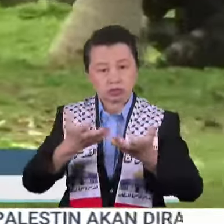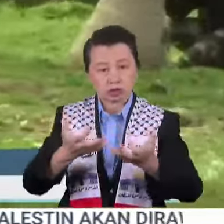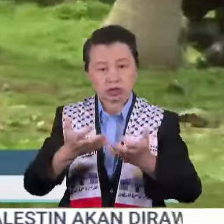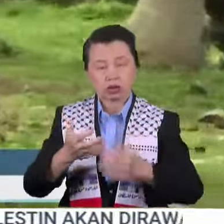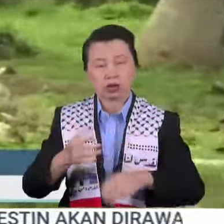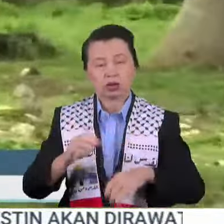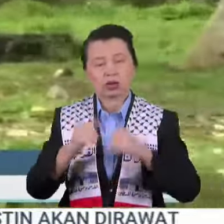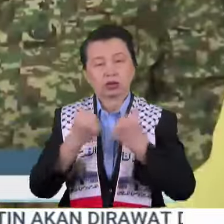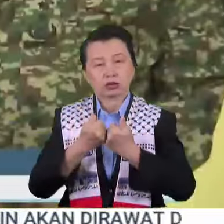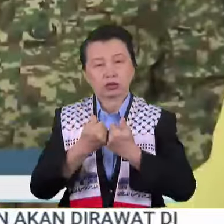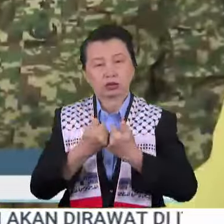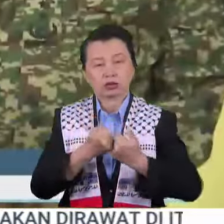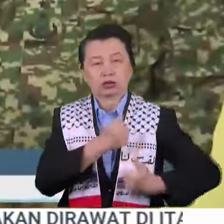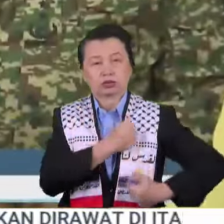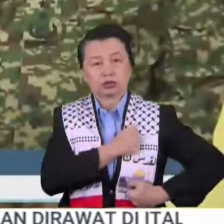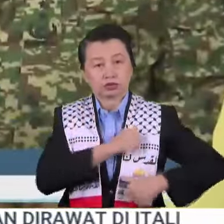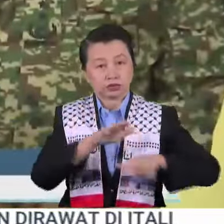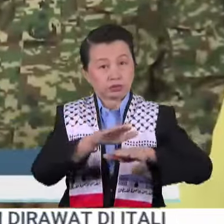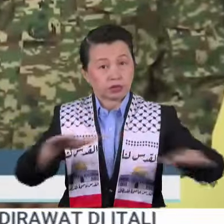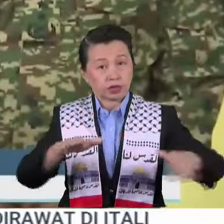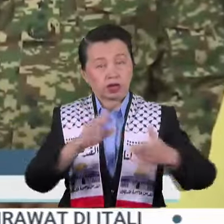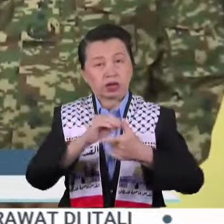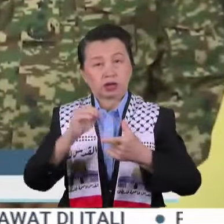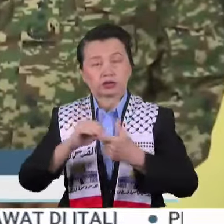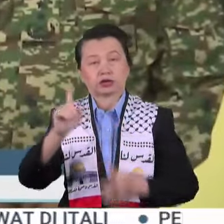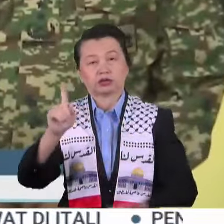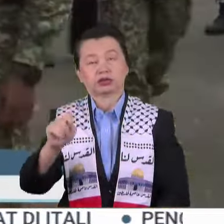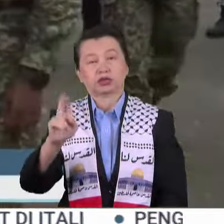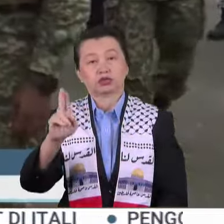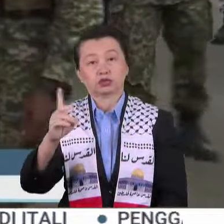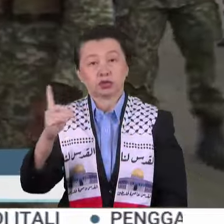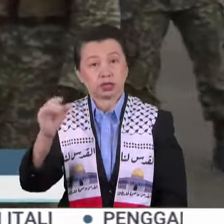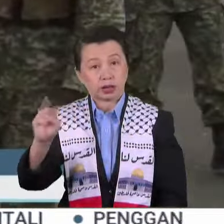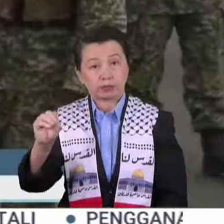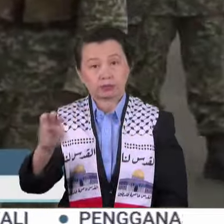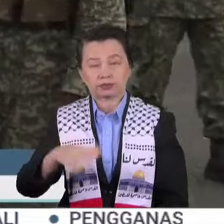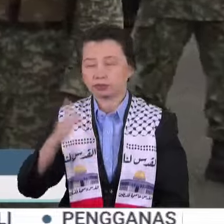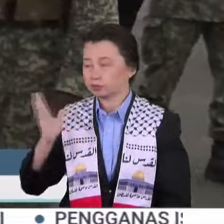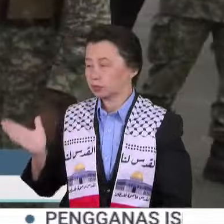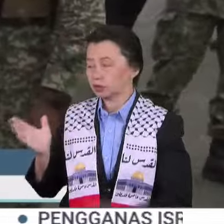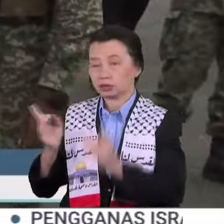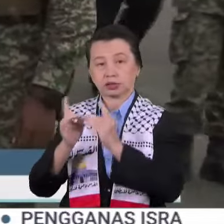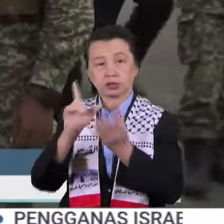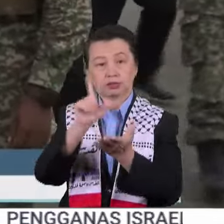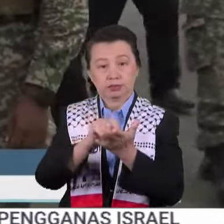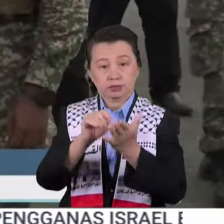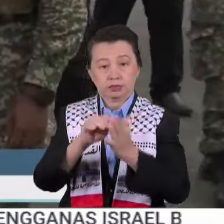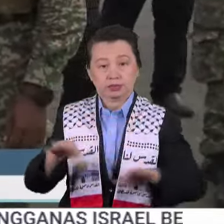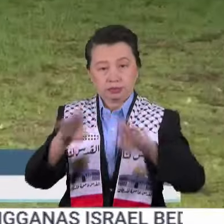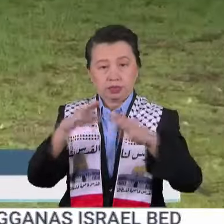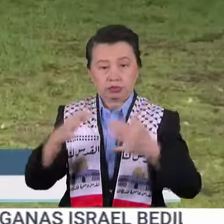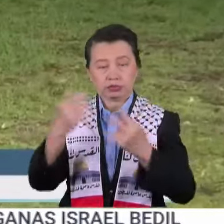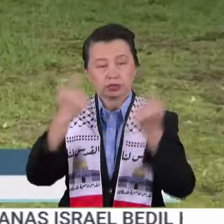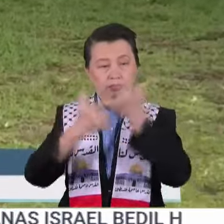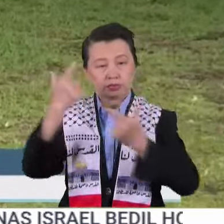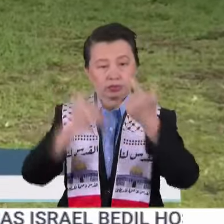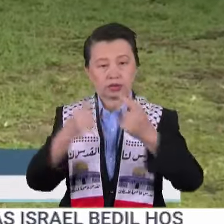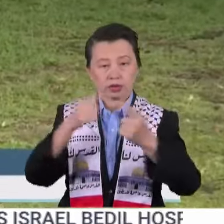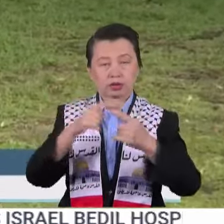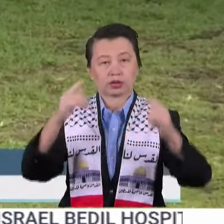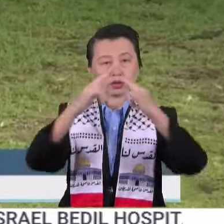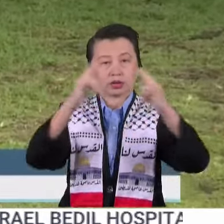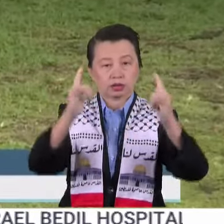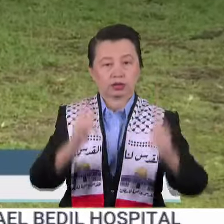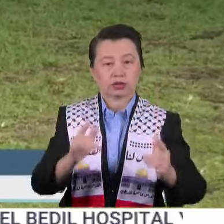bersama, tentera darat kita ataupun tentera udara kita. Beliau ditemui pemberita selepas melakukan lawatan ke Markas